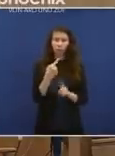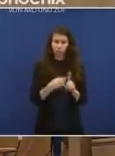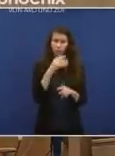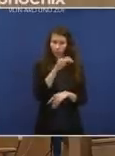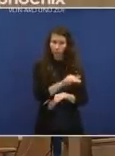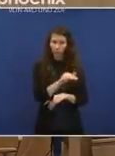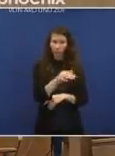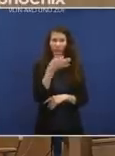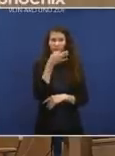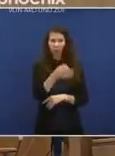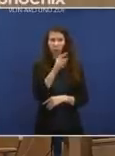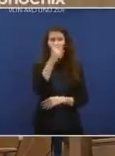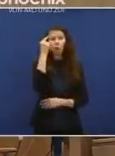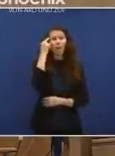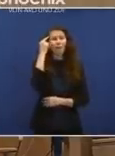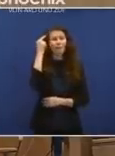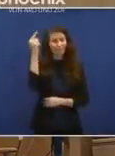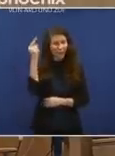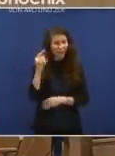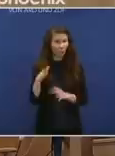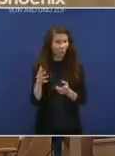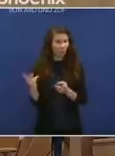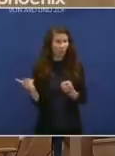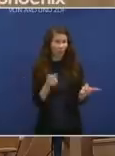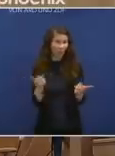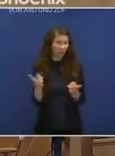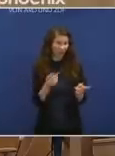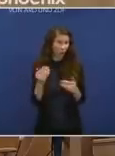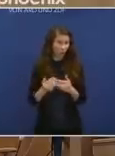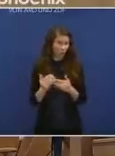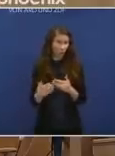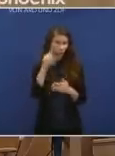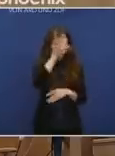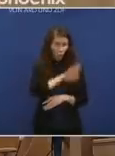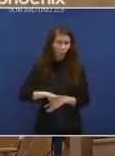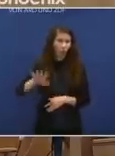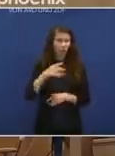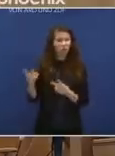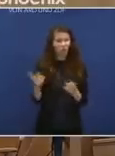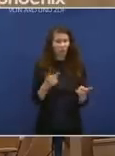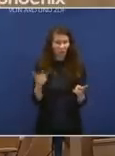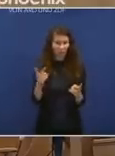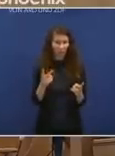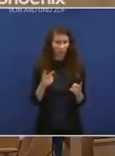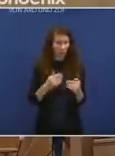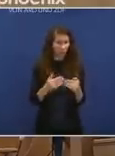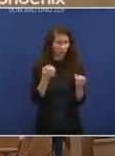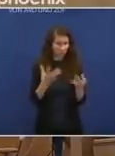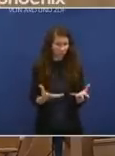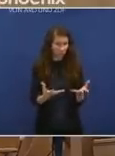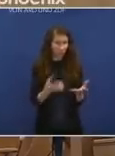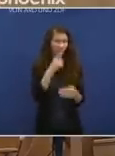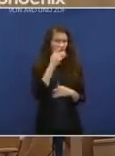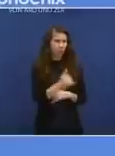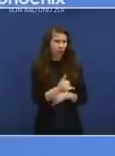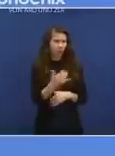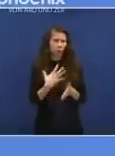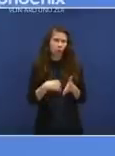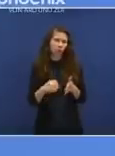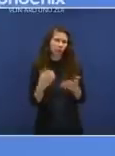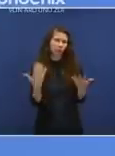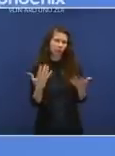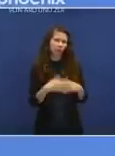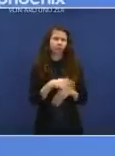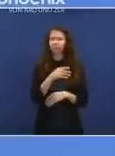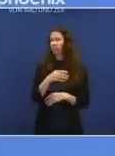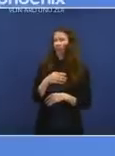da bekannt, dass es eine ähnliche Häufung gibt bundesweit? Und wenn ja, was ziehen Sie daraus für Konsequenzen? Danke. Nein,